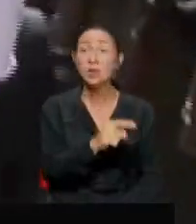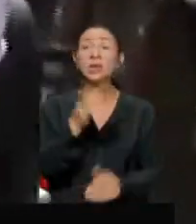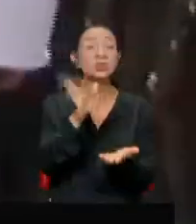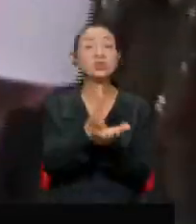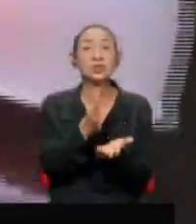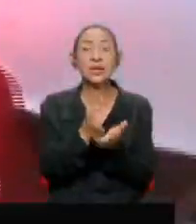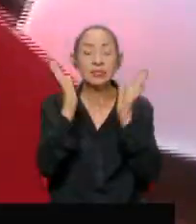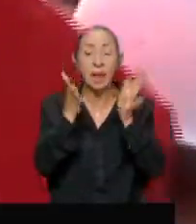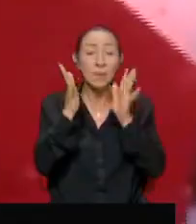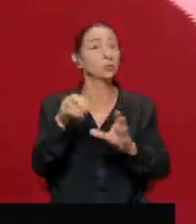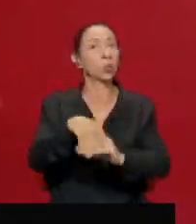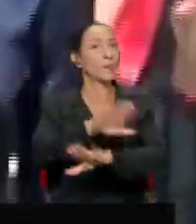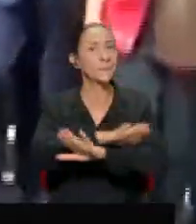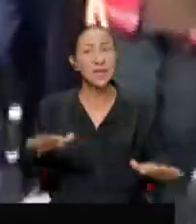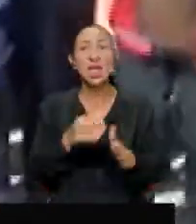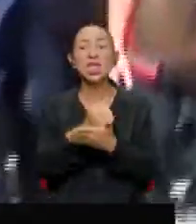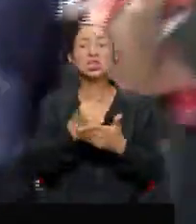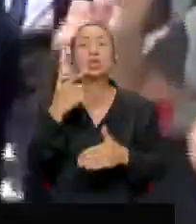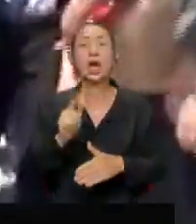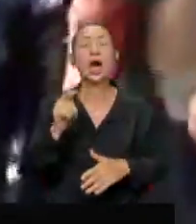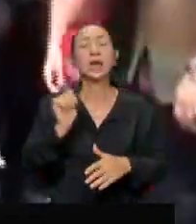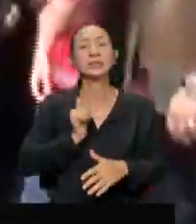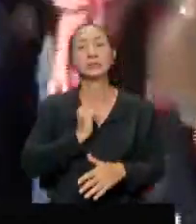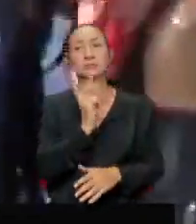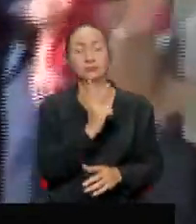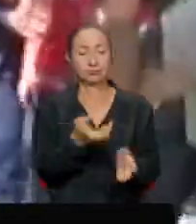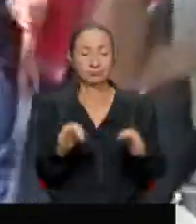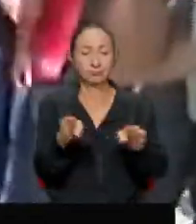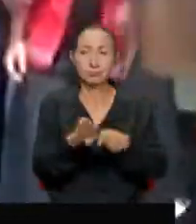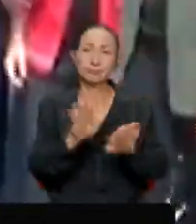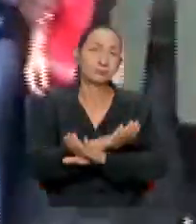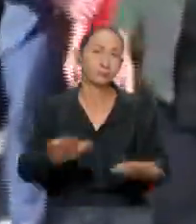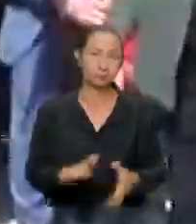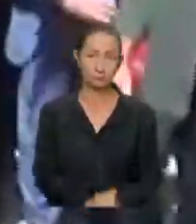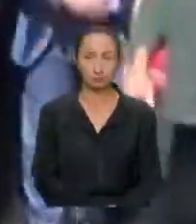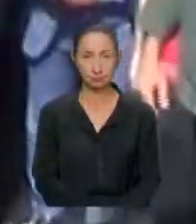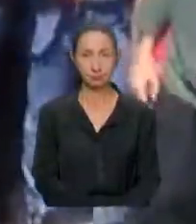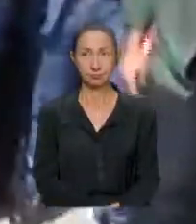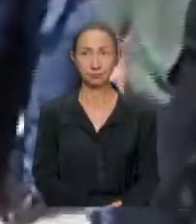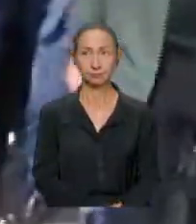cenazesi kılınan namazın ardından Yeşilköy Asri Mezarlığı'nda toprağa verildi.